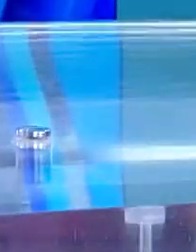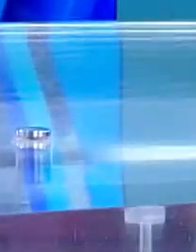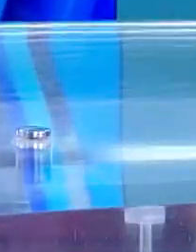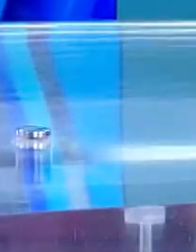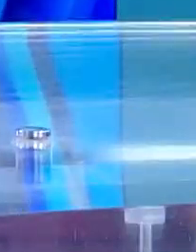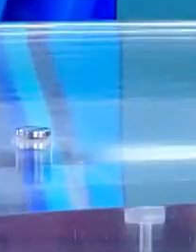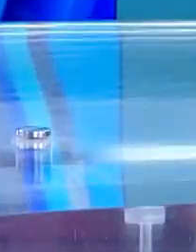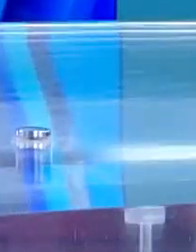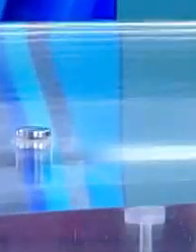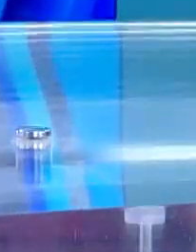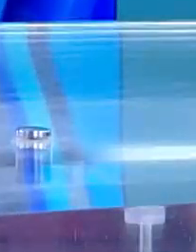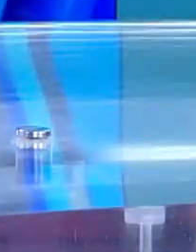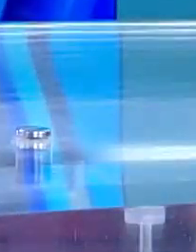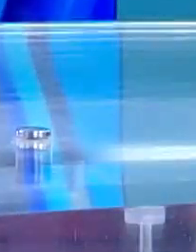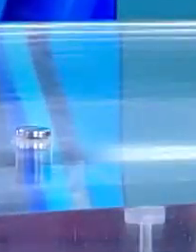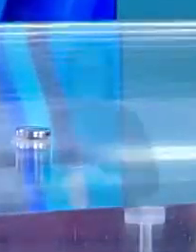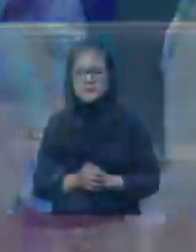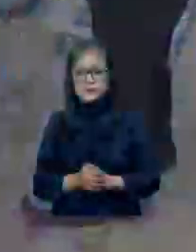Inggris